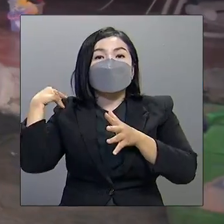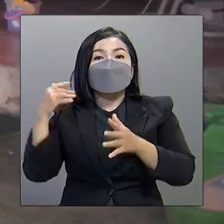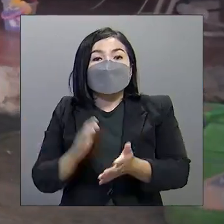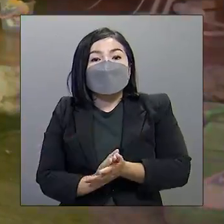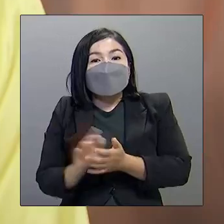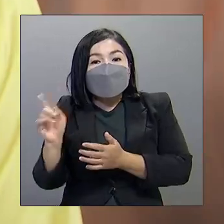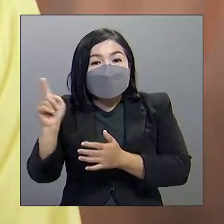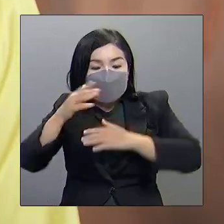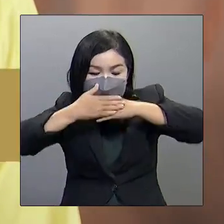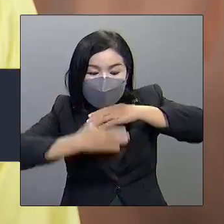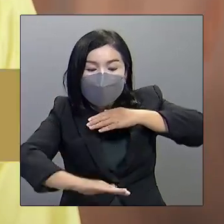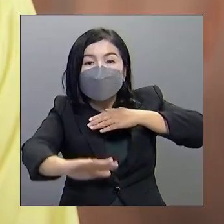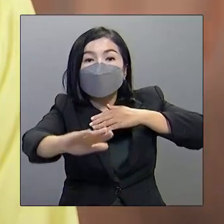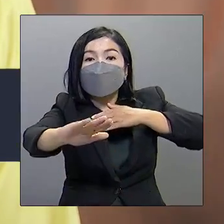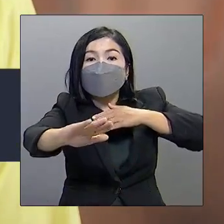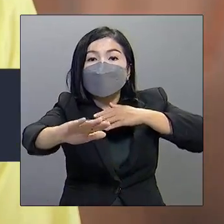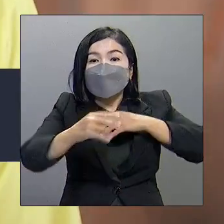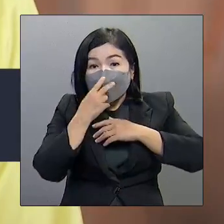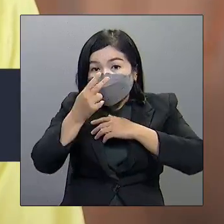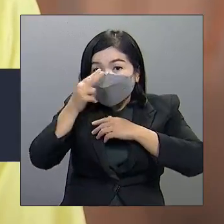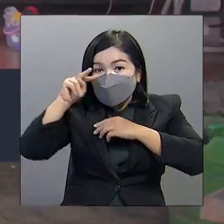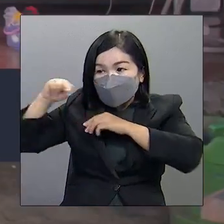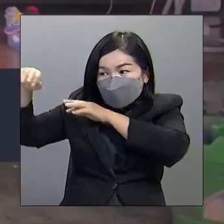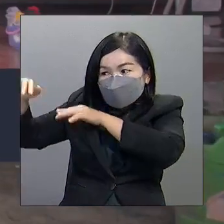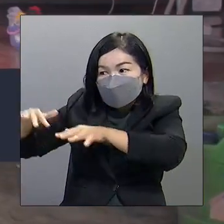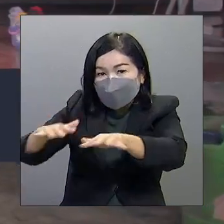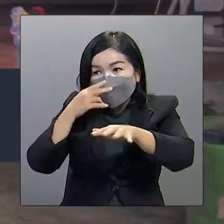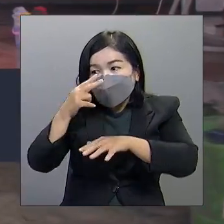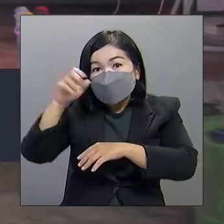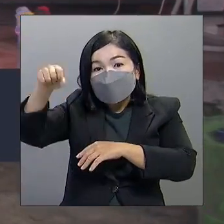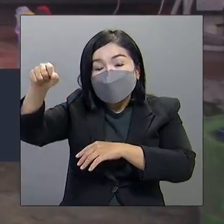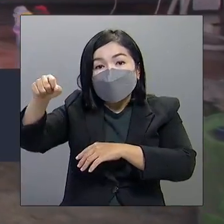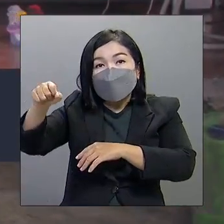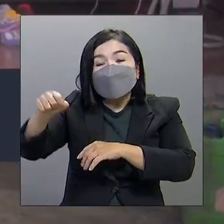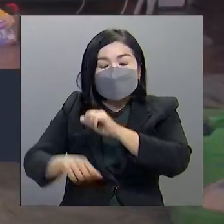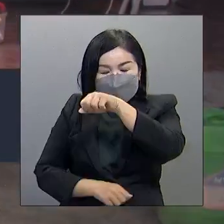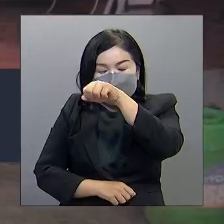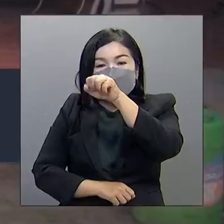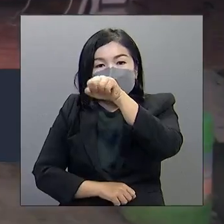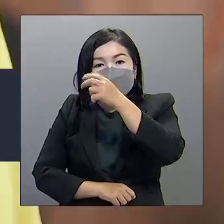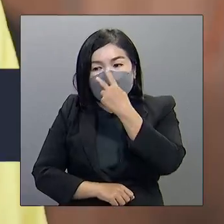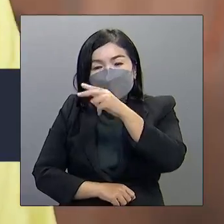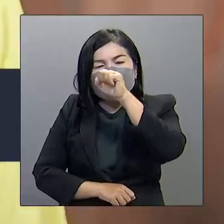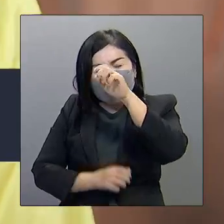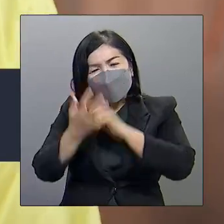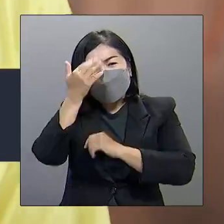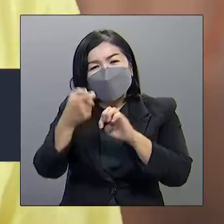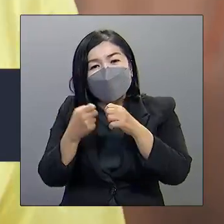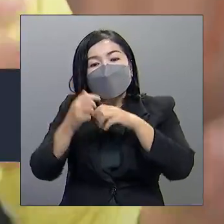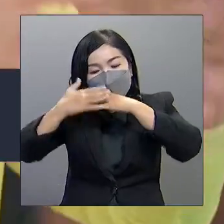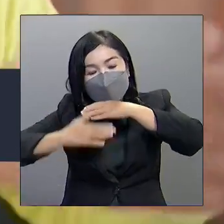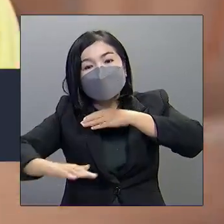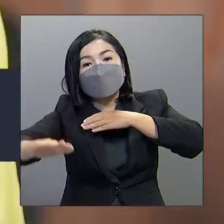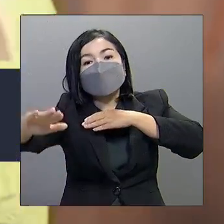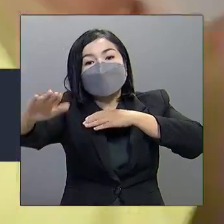ทางที่มันเป็นแอ่ง พี่เห็นจังหวะที่น้ำมันเริ่มทะลักทะยอยมาก่อนพื้นที่อื่นเลยใช่ไหม ครับผม ฮะมันเกิดจากอะไรพี ่ผมว่ามันต่ำเลย แล้ว